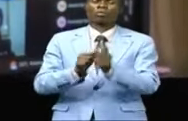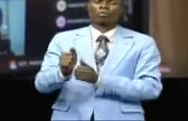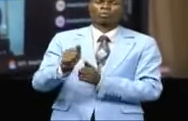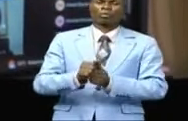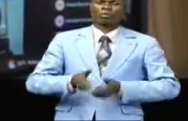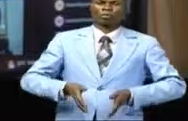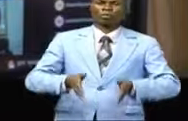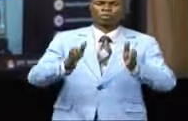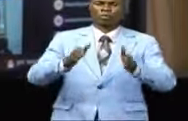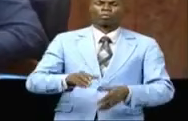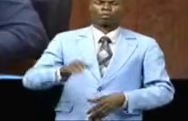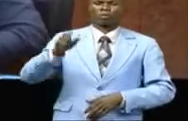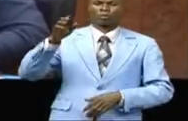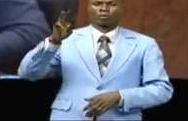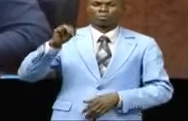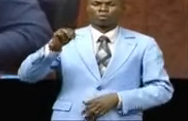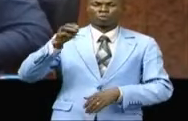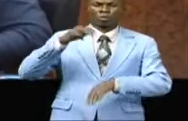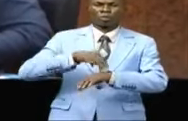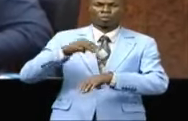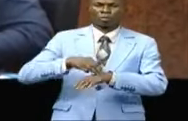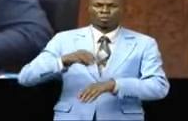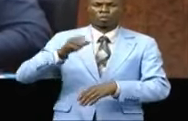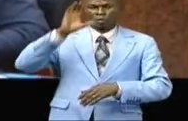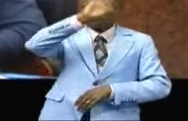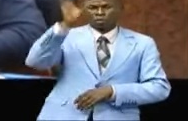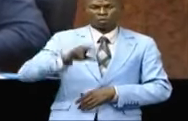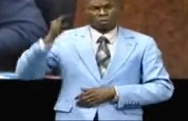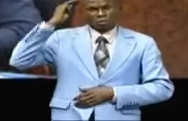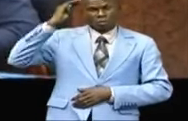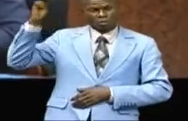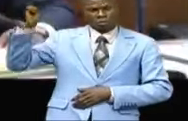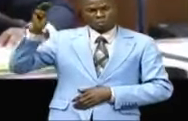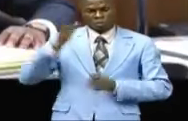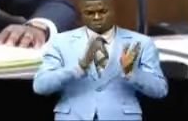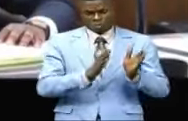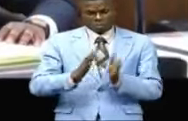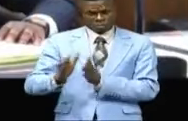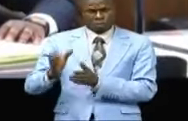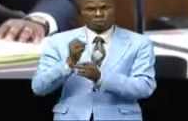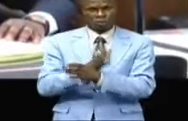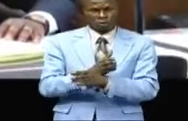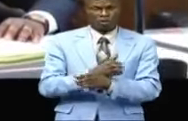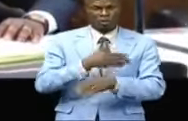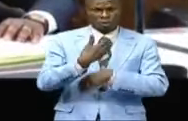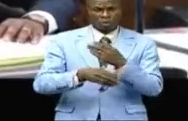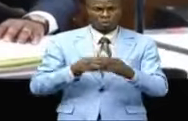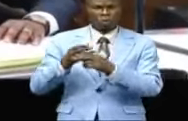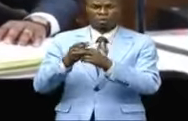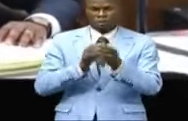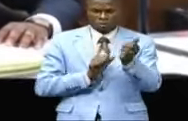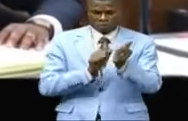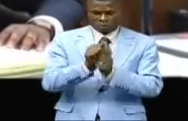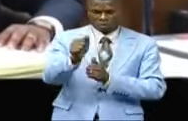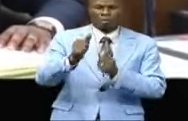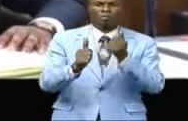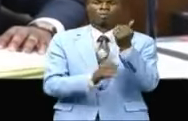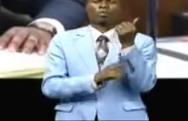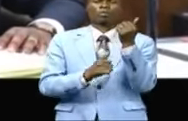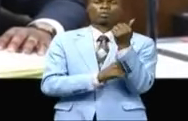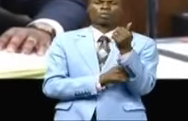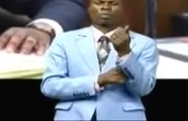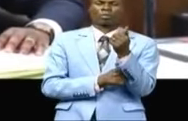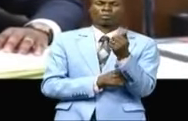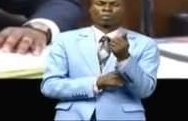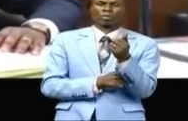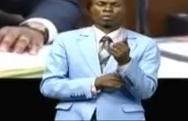niveau de Matadi-Kibala, dans la commune de Mongafula. Des dispositions ont été prises pour assurer la circulation des usagers dans les